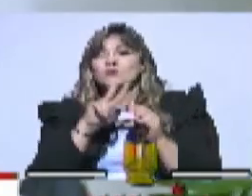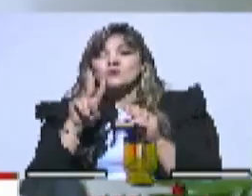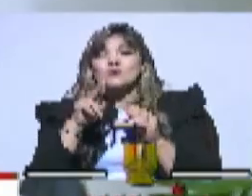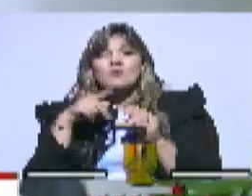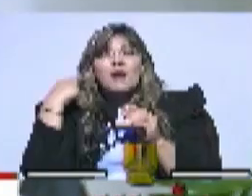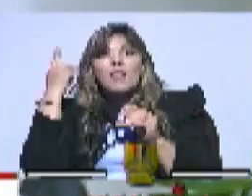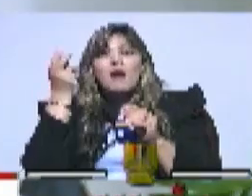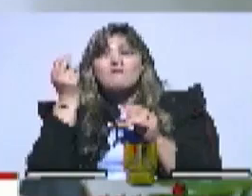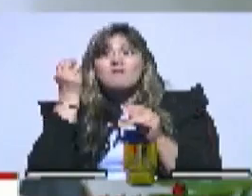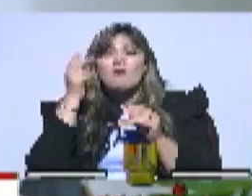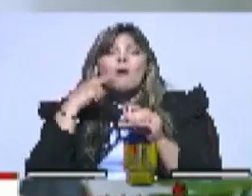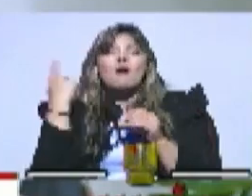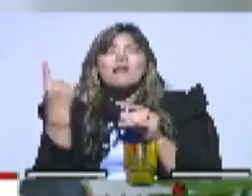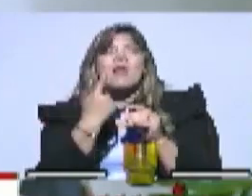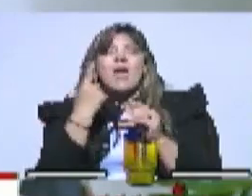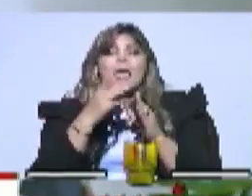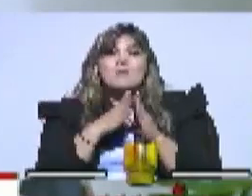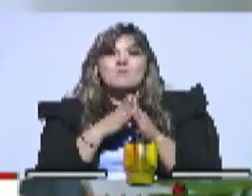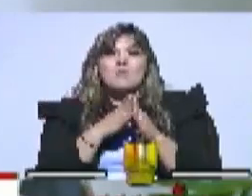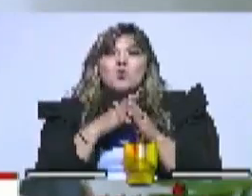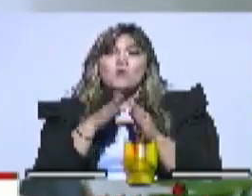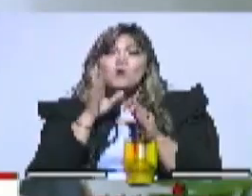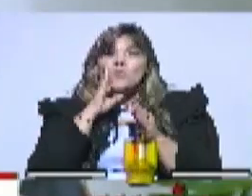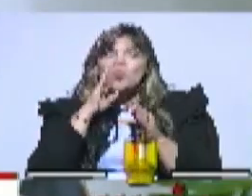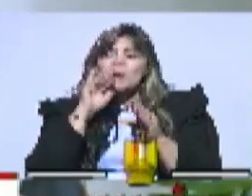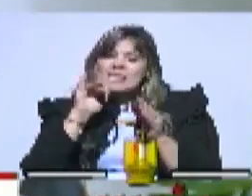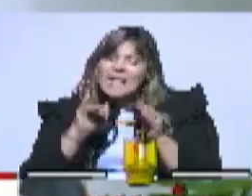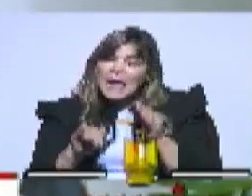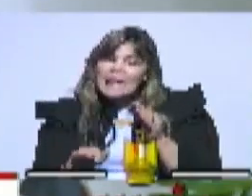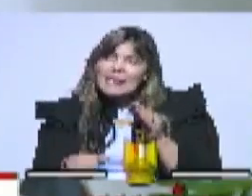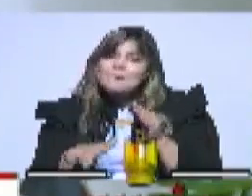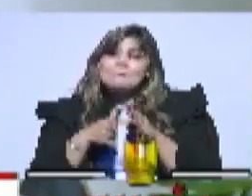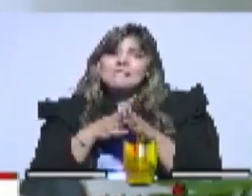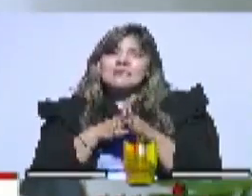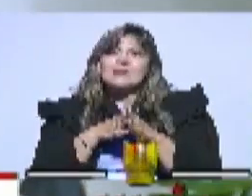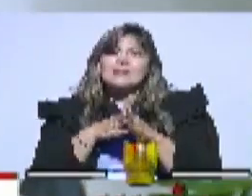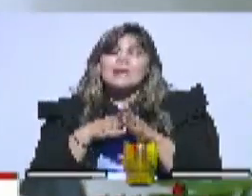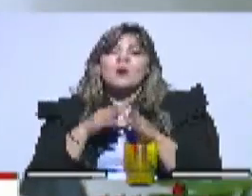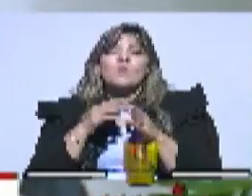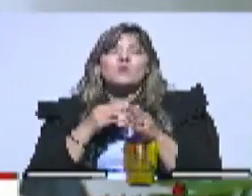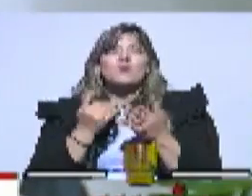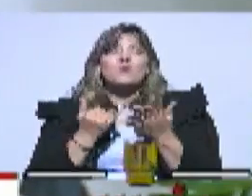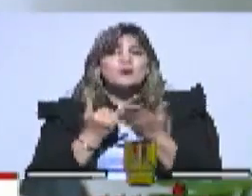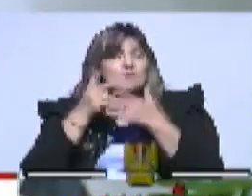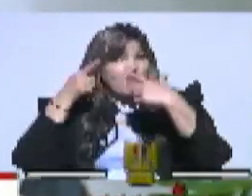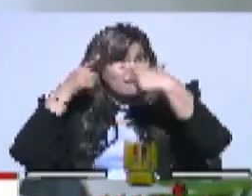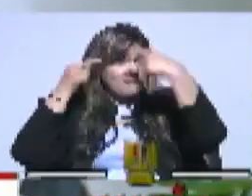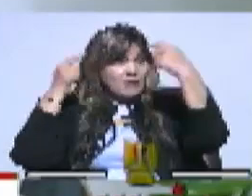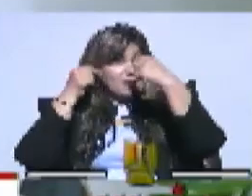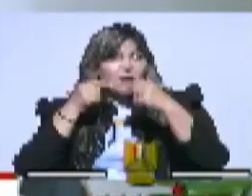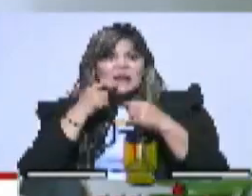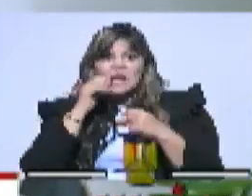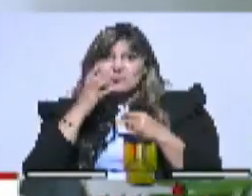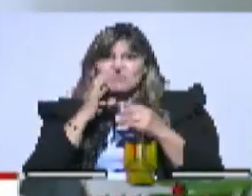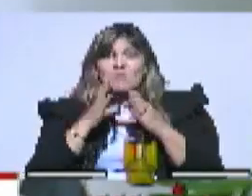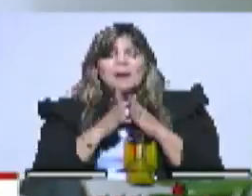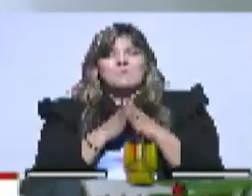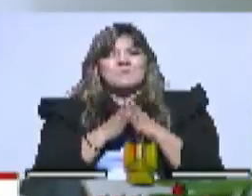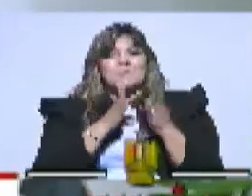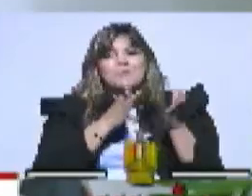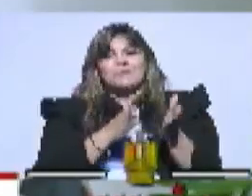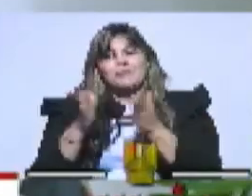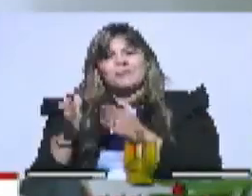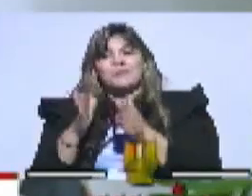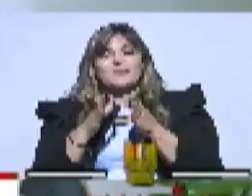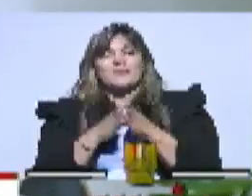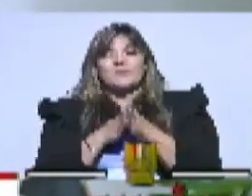الاهتمام بمنظومة التعليم من الصغر وتخريج نشأ يعرف يقود البلد بعد كده. أخيرا عايز أكلم حضرتك